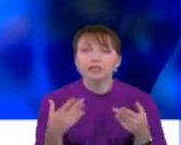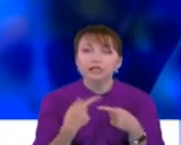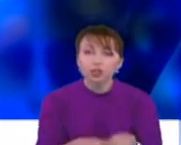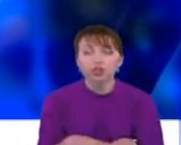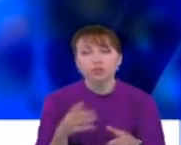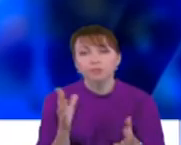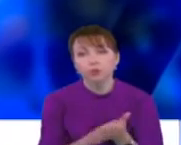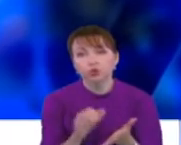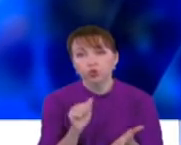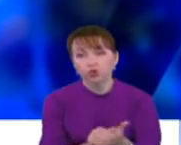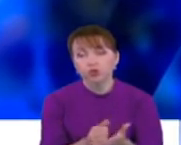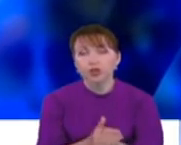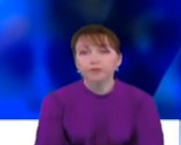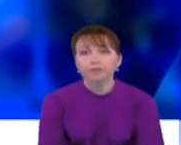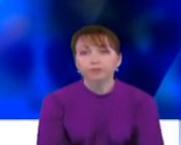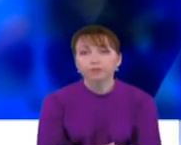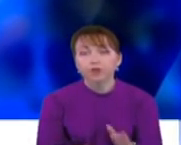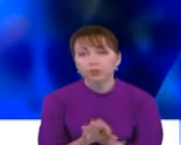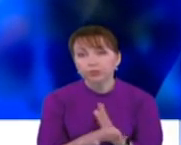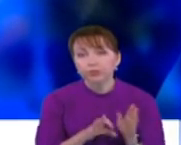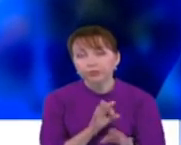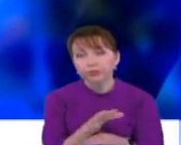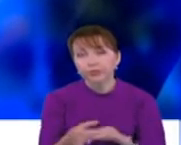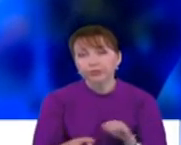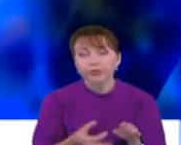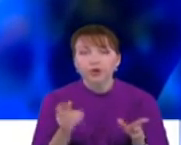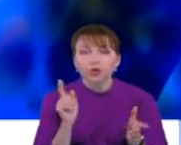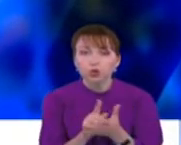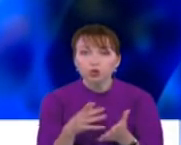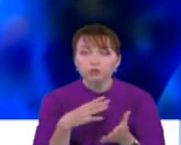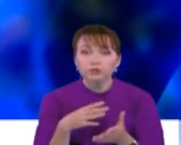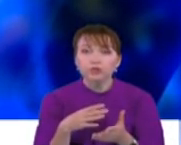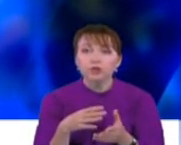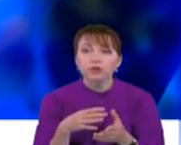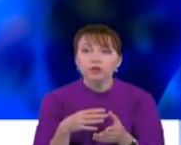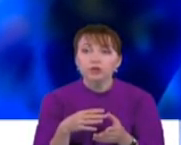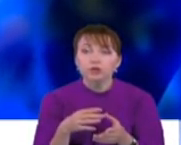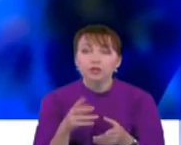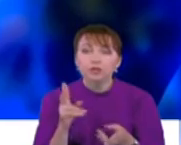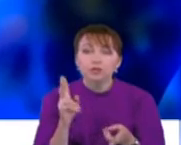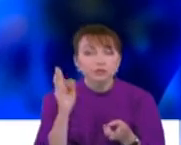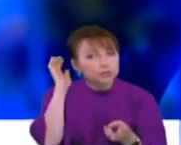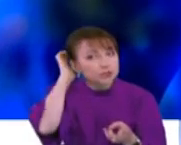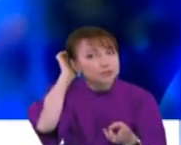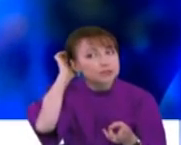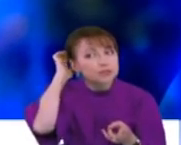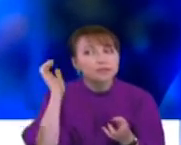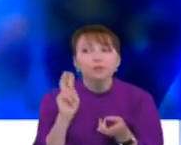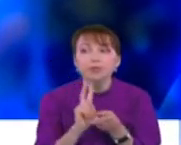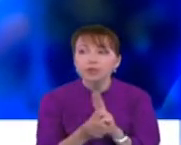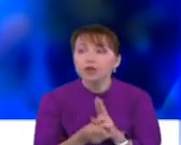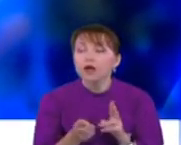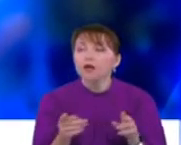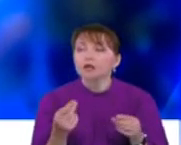і техніка, яка виведена з ладу, вона повинна бути замінена на аналогічний зразок, чи, можливо, кращий зразок,